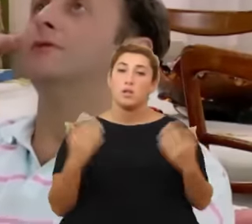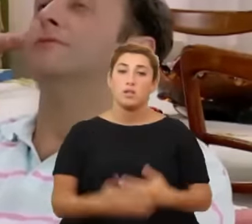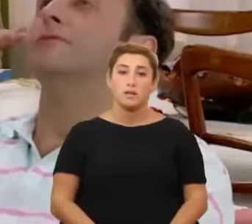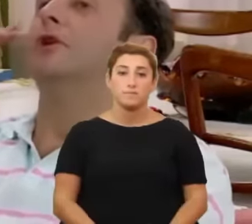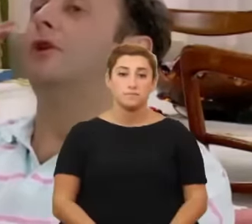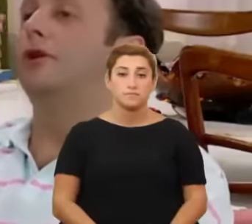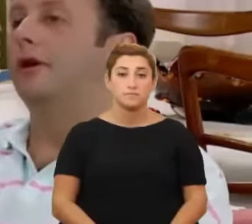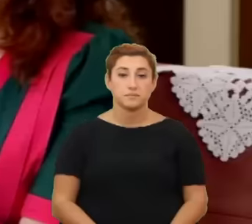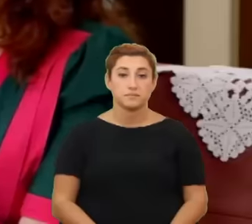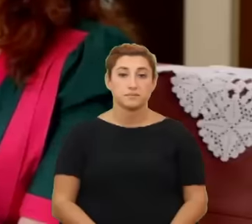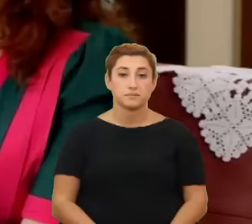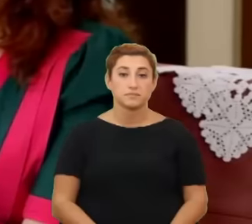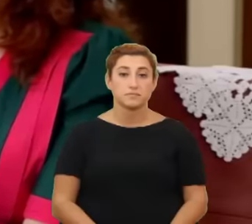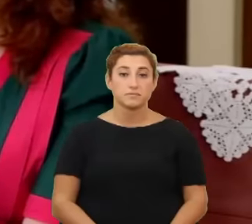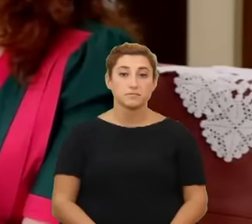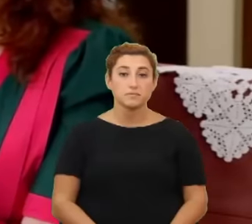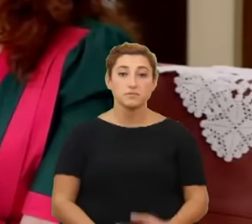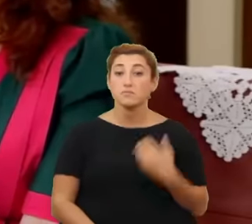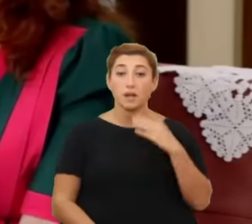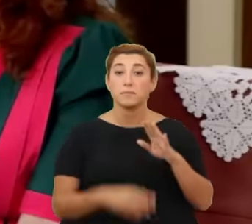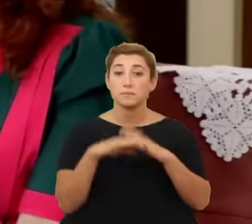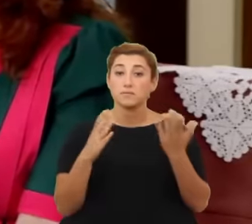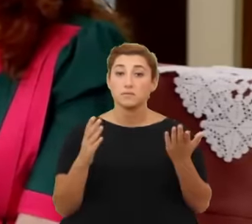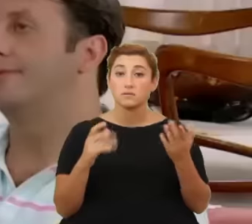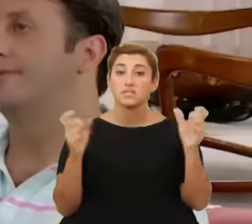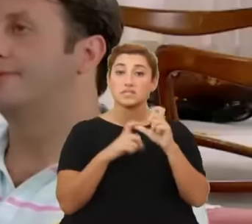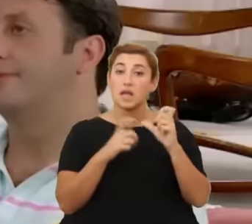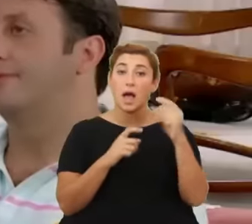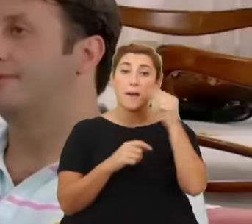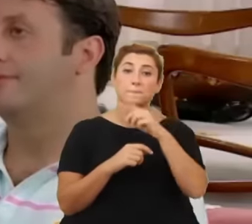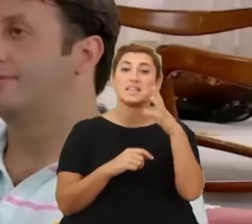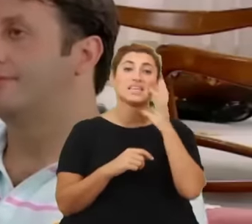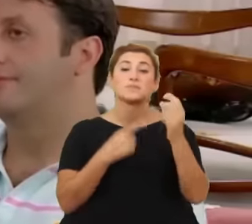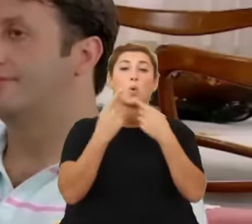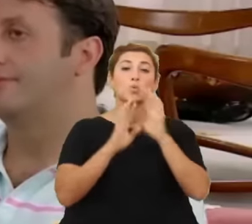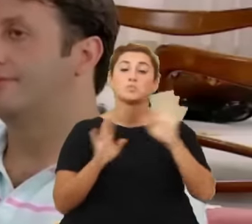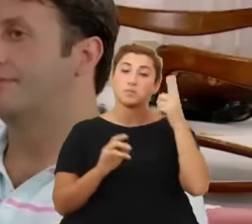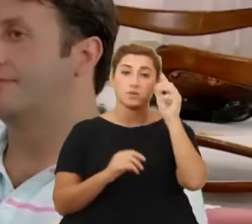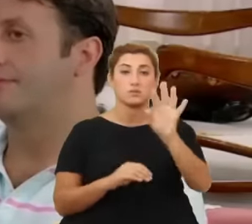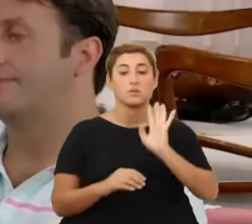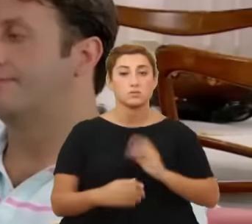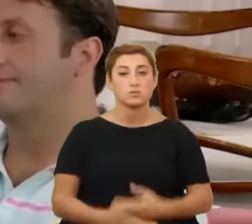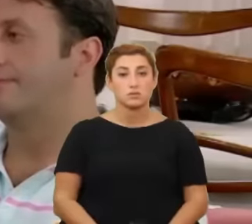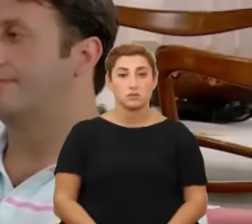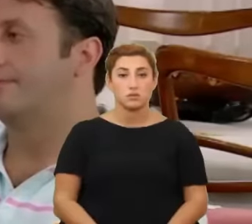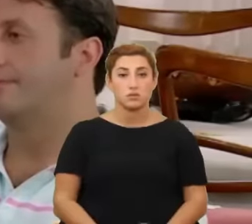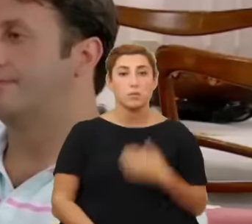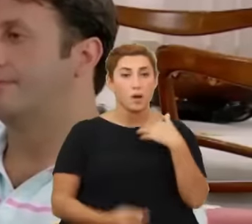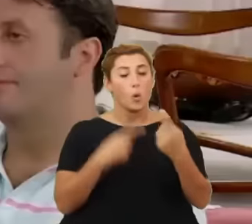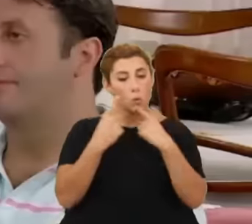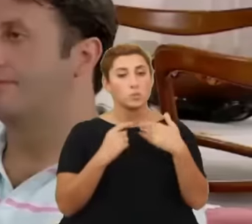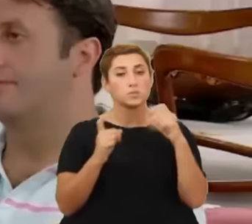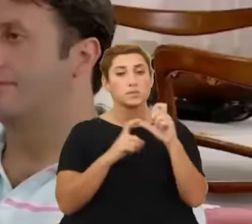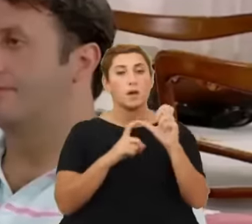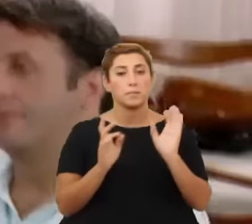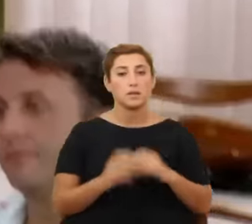Allah. Bana bakın. Sami ile de kimse konuşmayacak. Ona göre. Ben konuşurum Sami